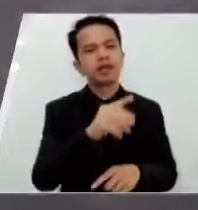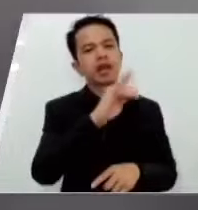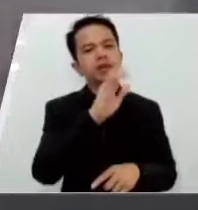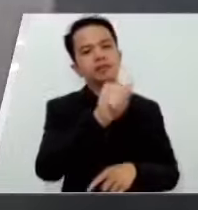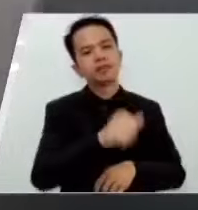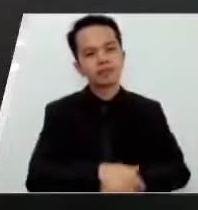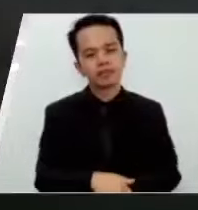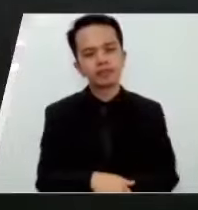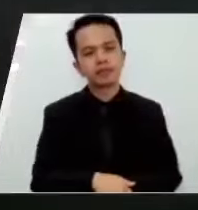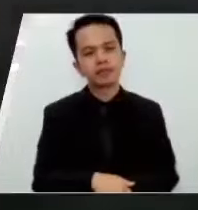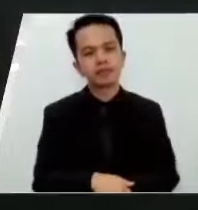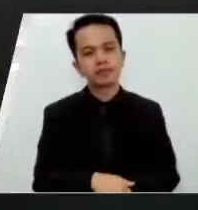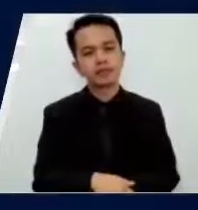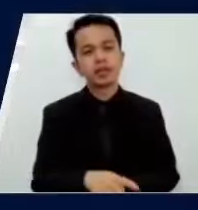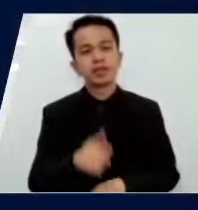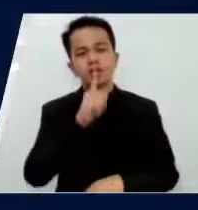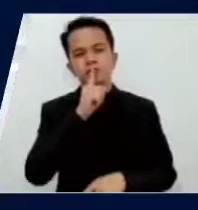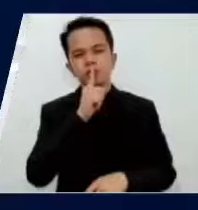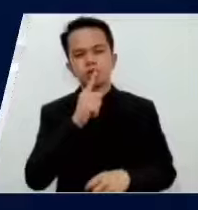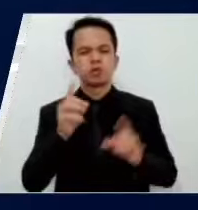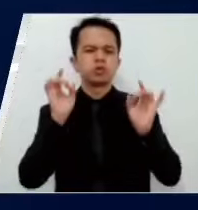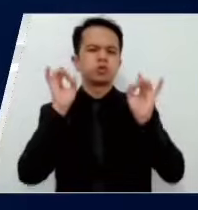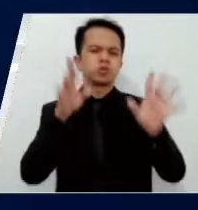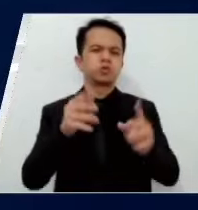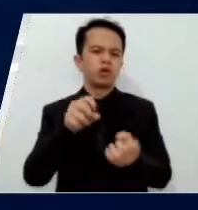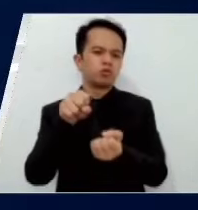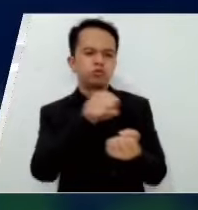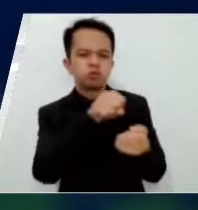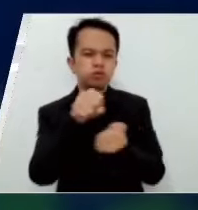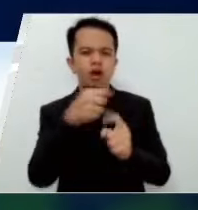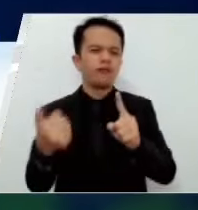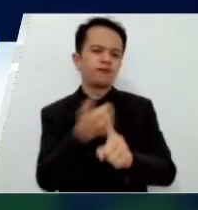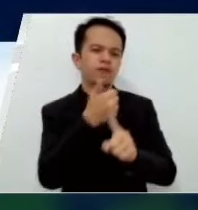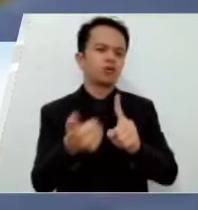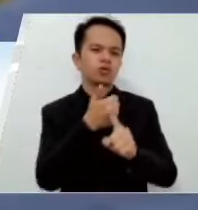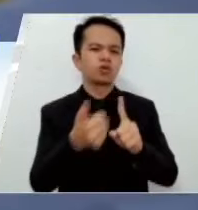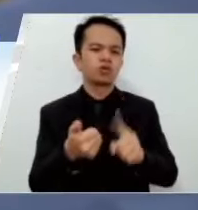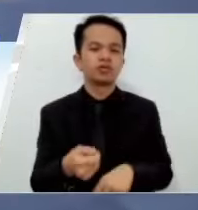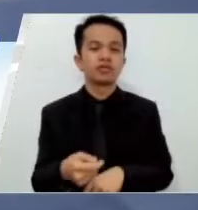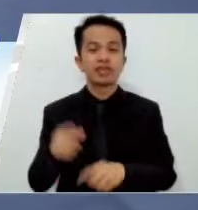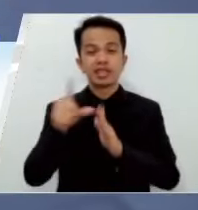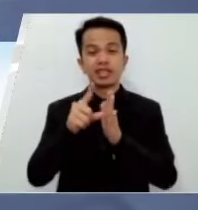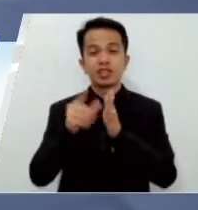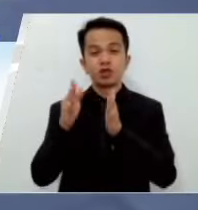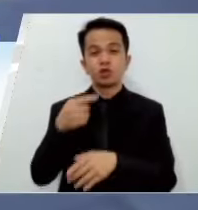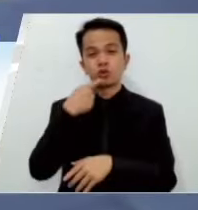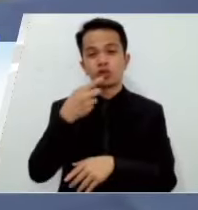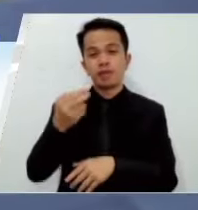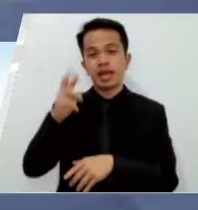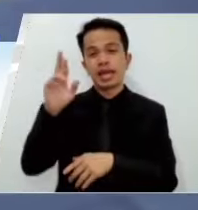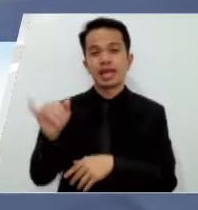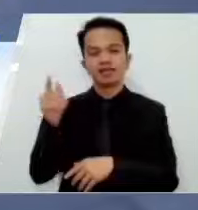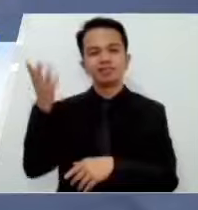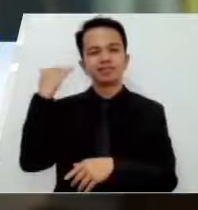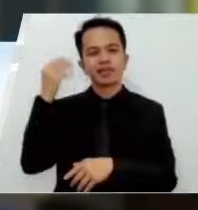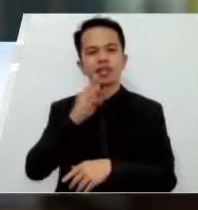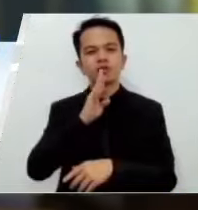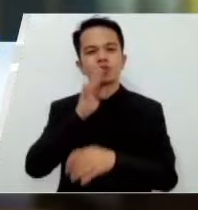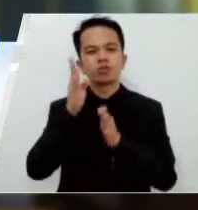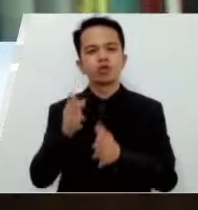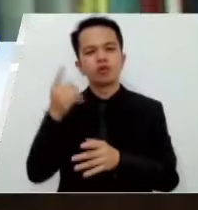mitsa ng marahas na pang-water cannon ng China ayon kay Attorney Harry Roque, dating tagapagsalita ni dating Pangulong